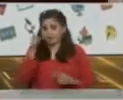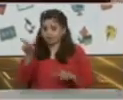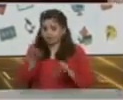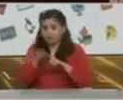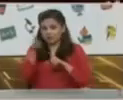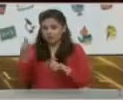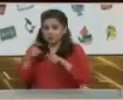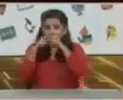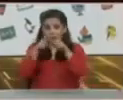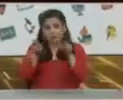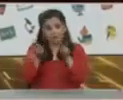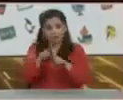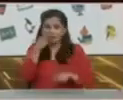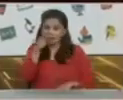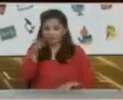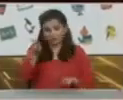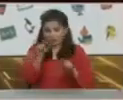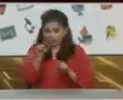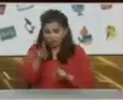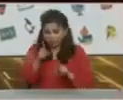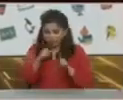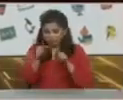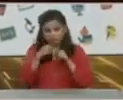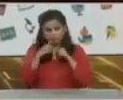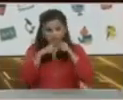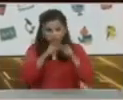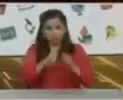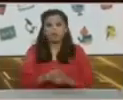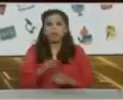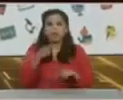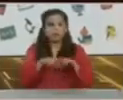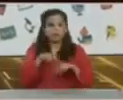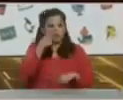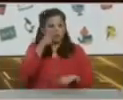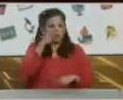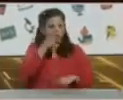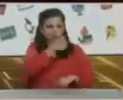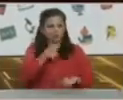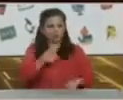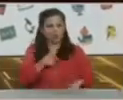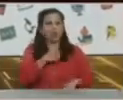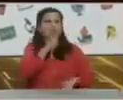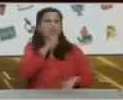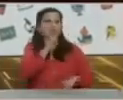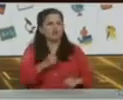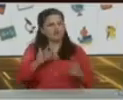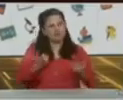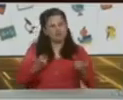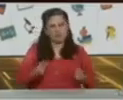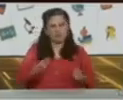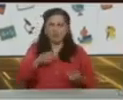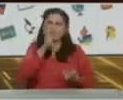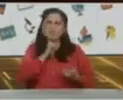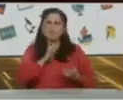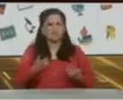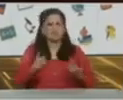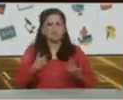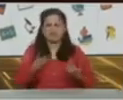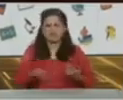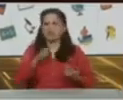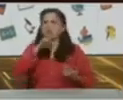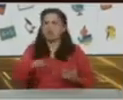सवाल पूछना। अगर पेरेंट्स बुढ़ापे की तरफ जाना चाहते हैं